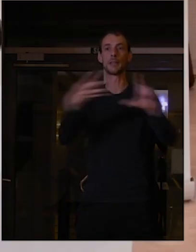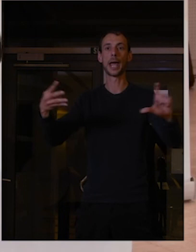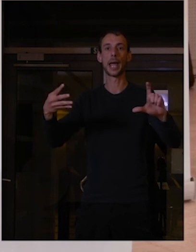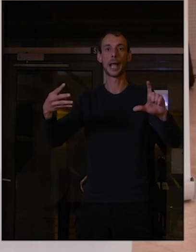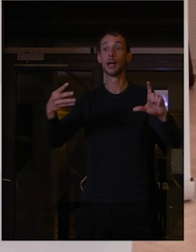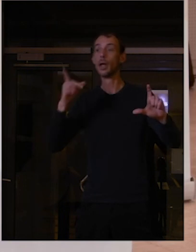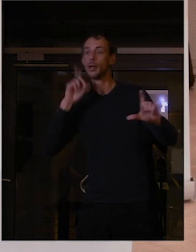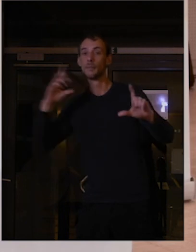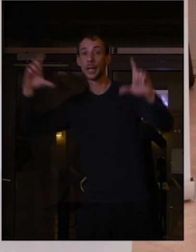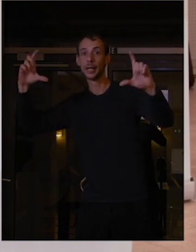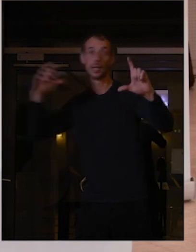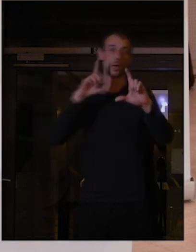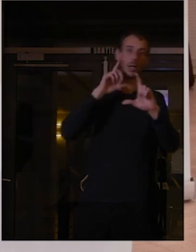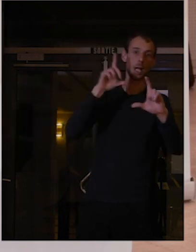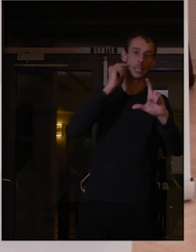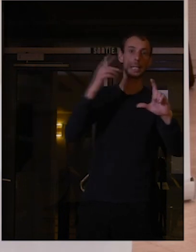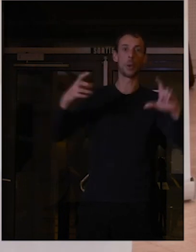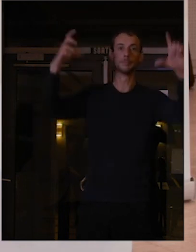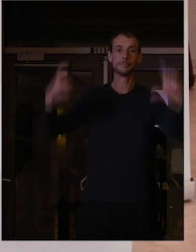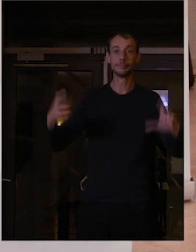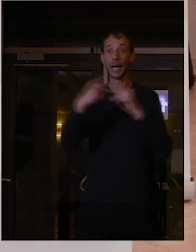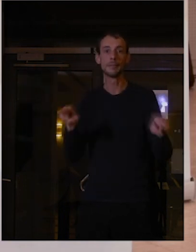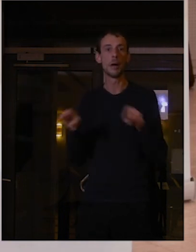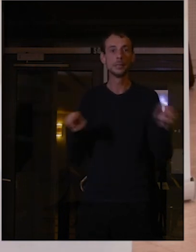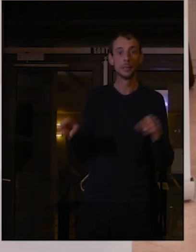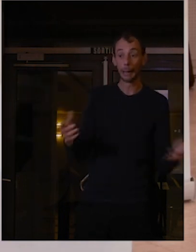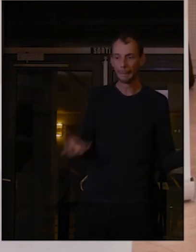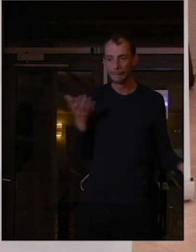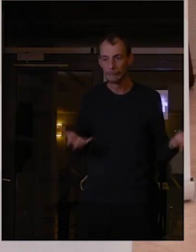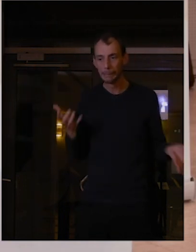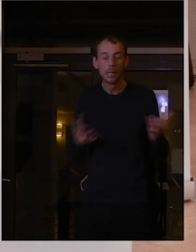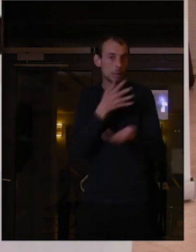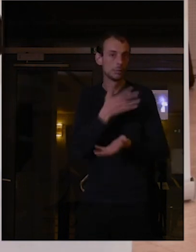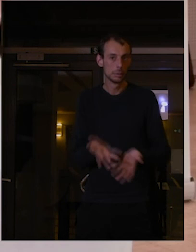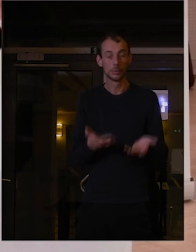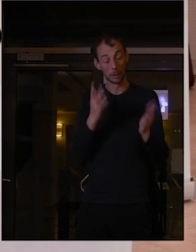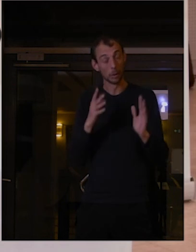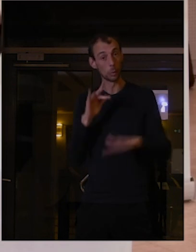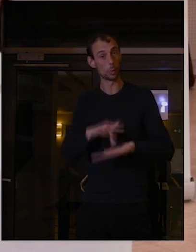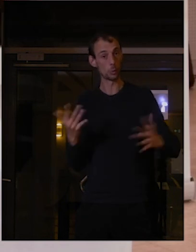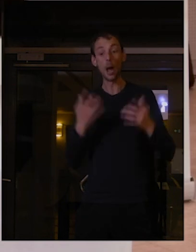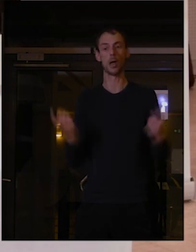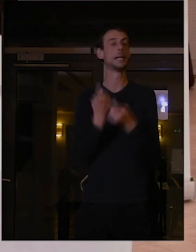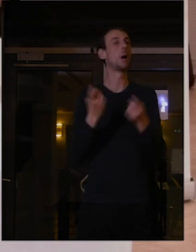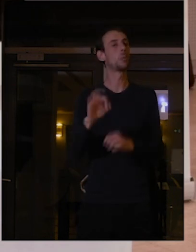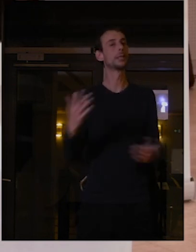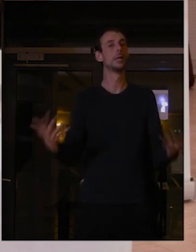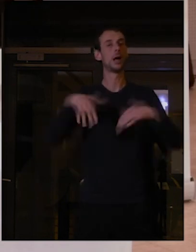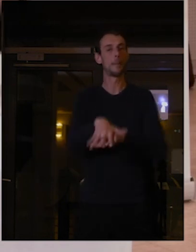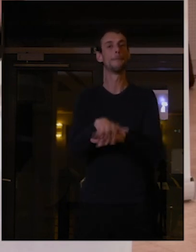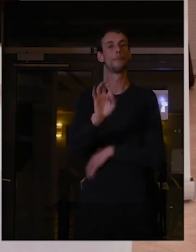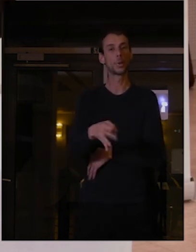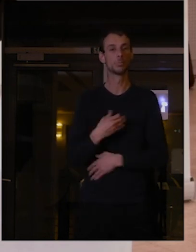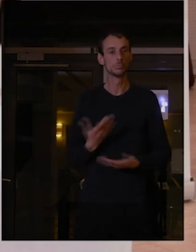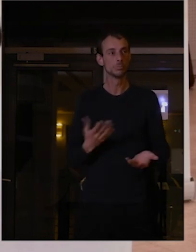contre, ce qui est très important et ce qu'on applique, et pas que nous, hein, c'est la mixité aux entraînements. Alors, pas à tous les entraînements, mais il y a des garçons qui viennent